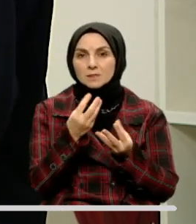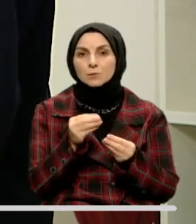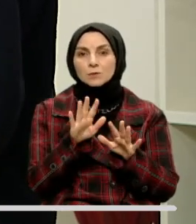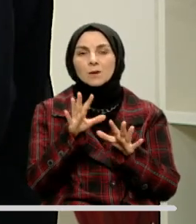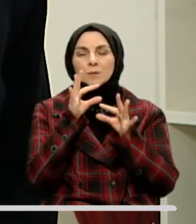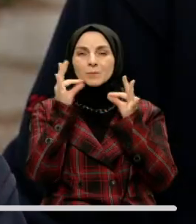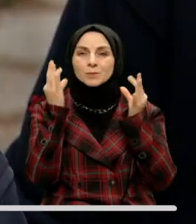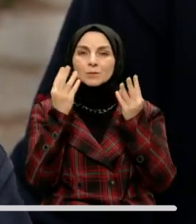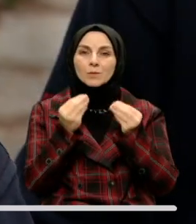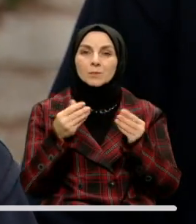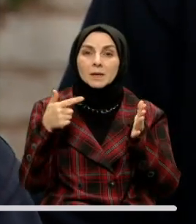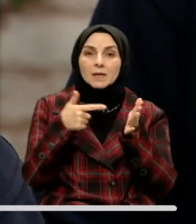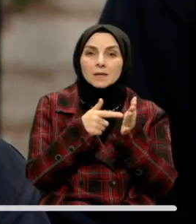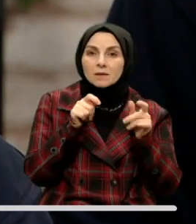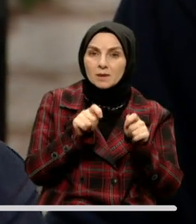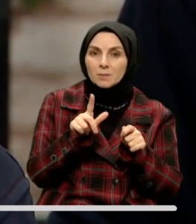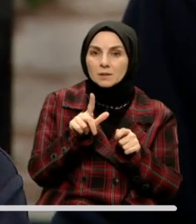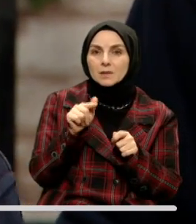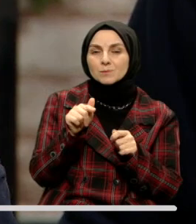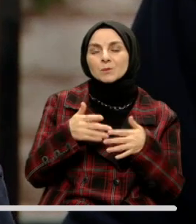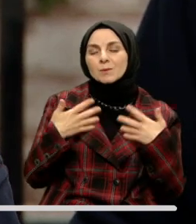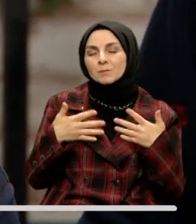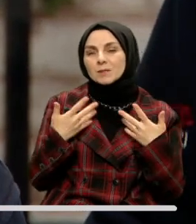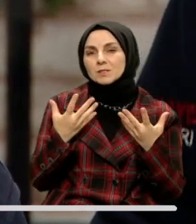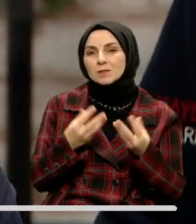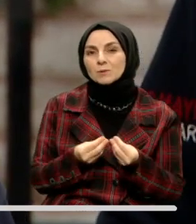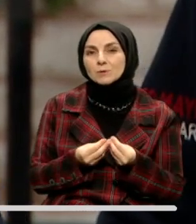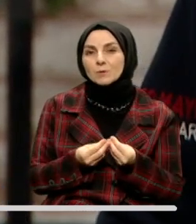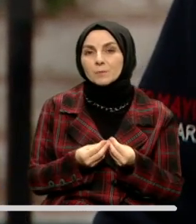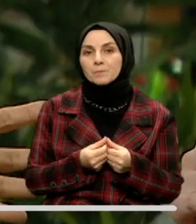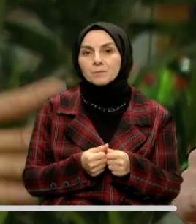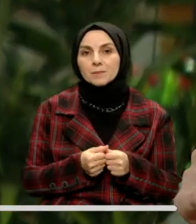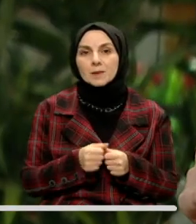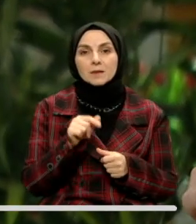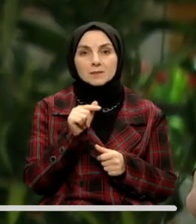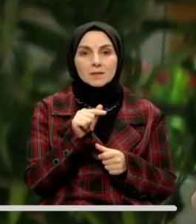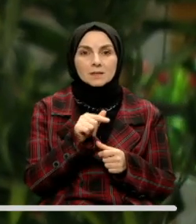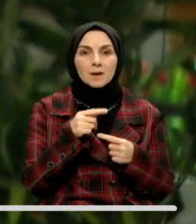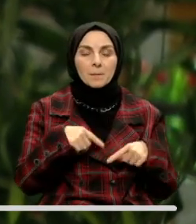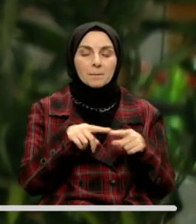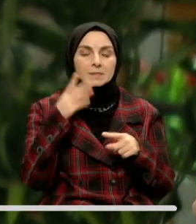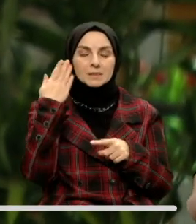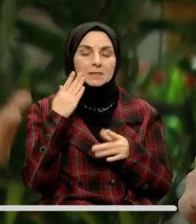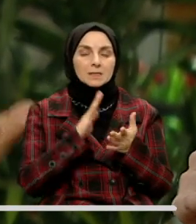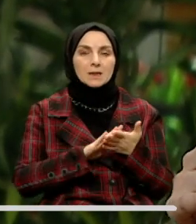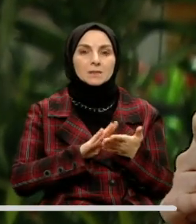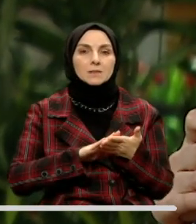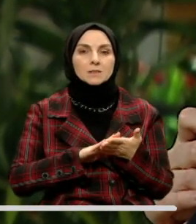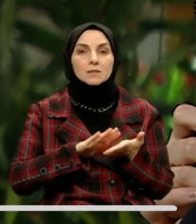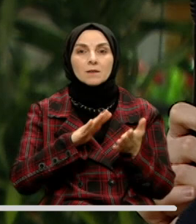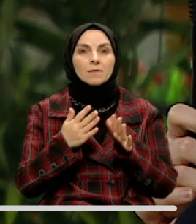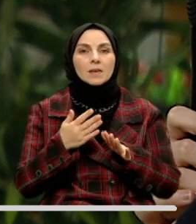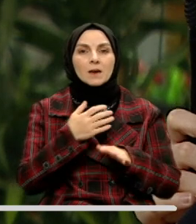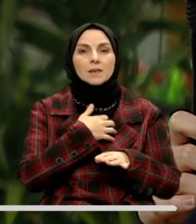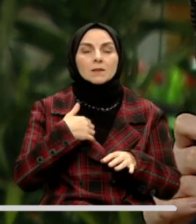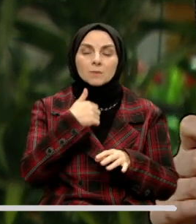hedeflemek lazım. O zaman motive olabiliyoruz bence. Çok güzel Elif Senacığım. Senden şimdi bizi izleyen arkadaşlarına ya da velilere,